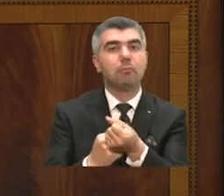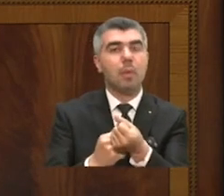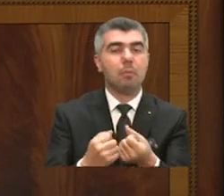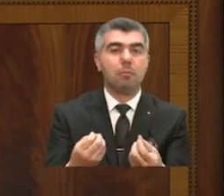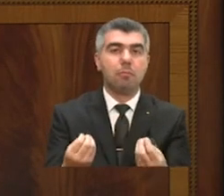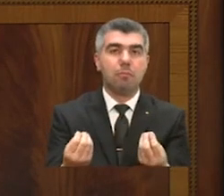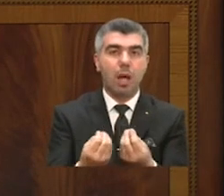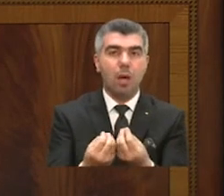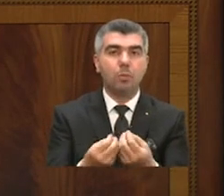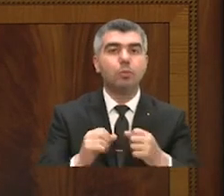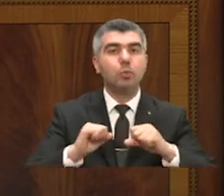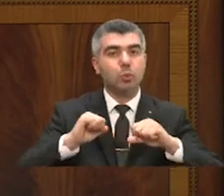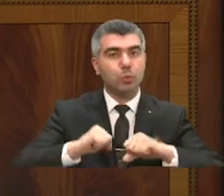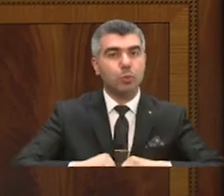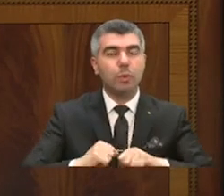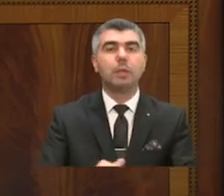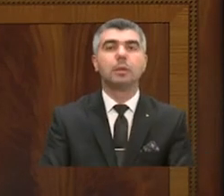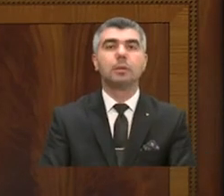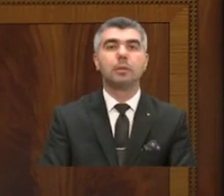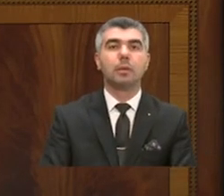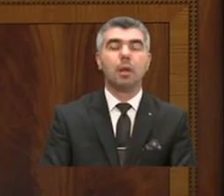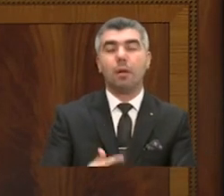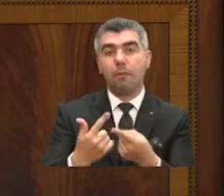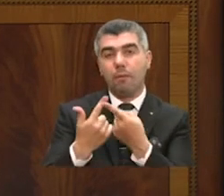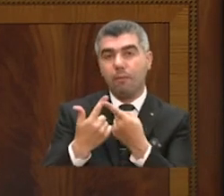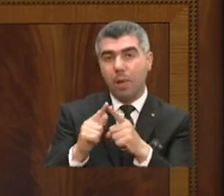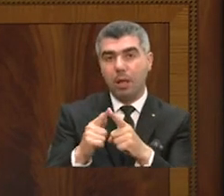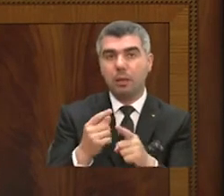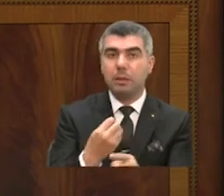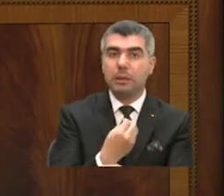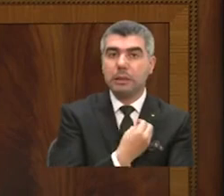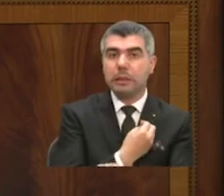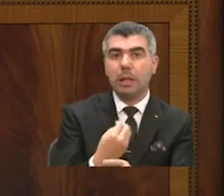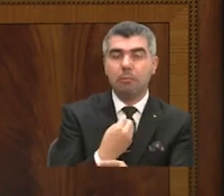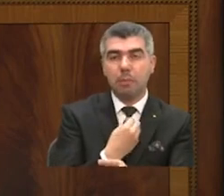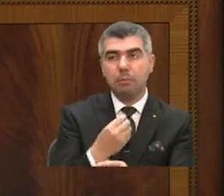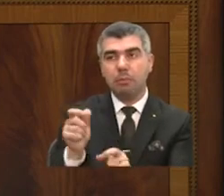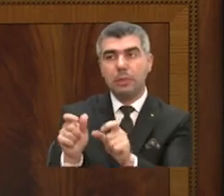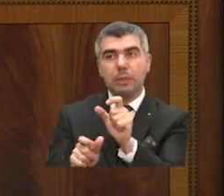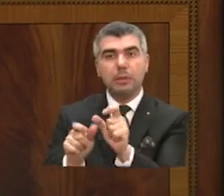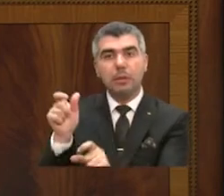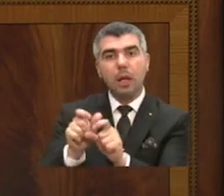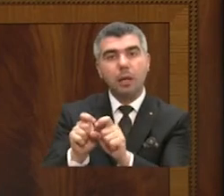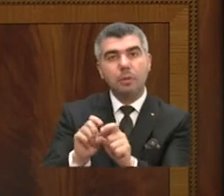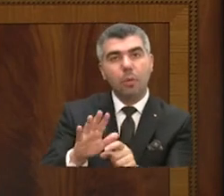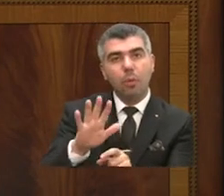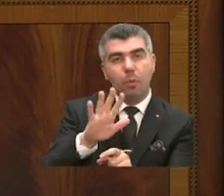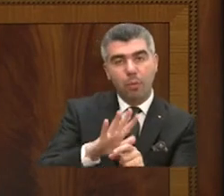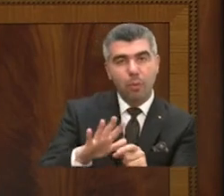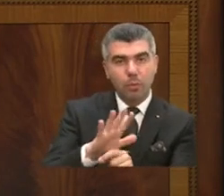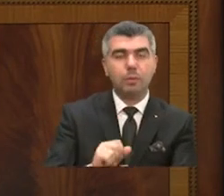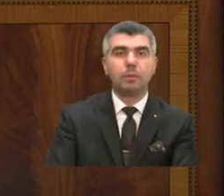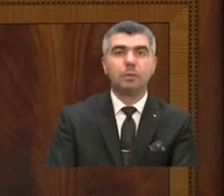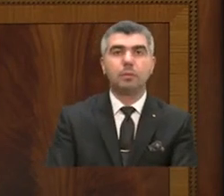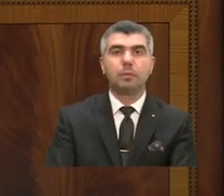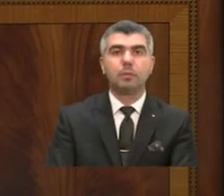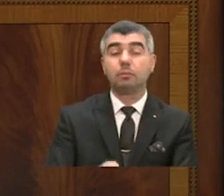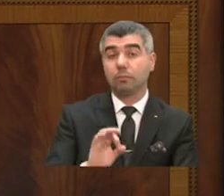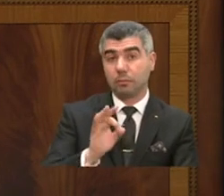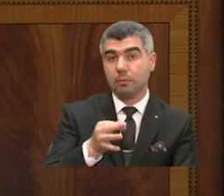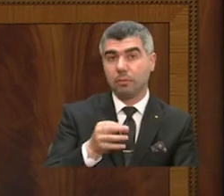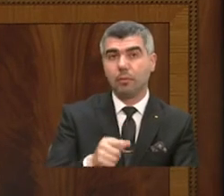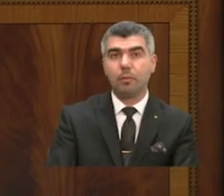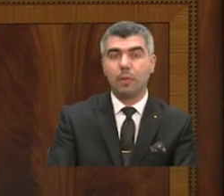يضمن تلبية كل الاحتياجات الصحية للمواطنين، وذلك لن يتأتى إلا من